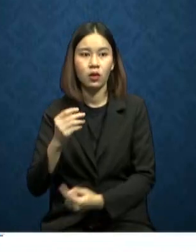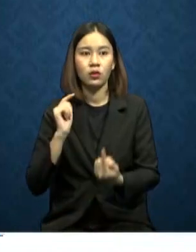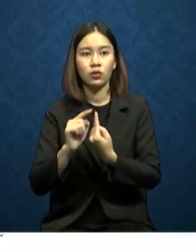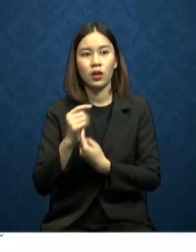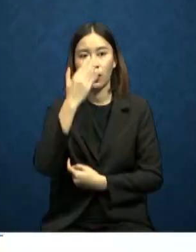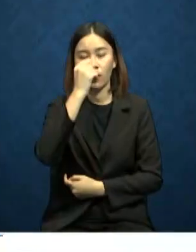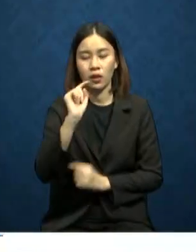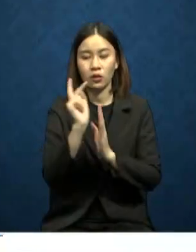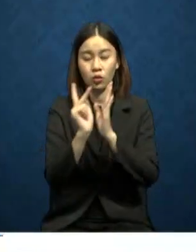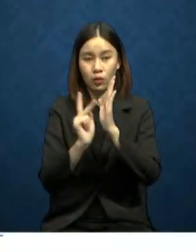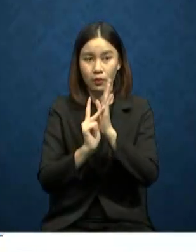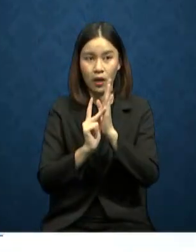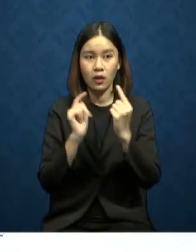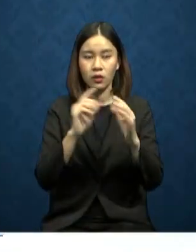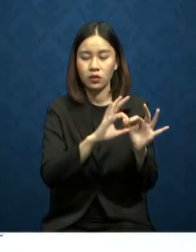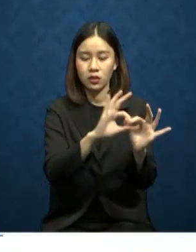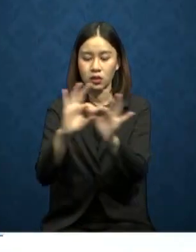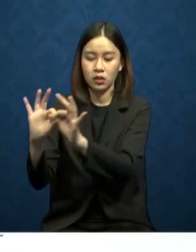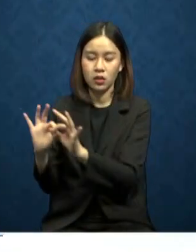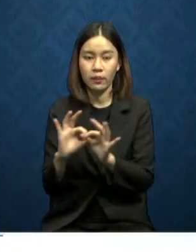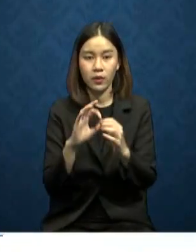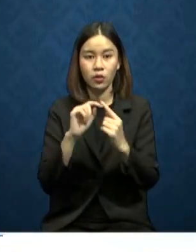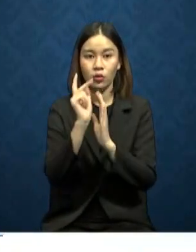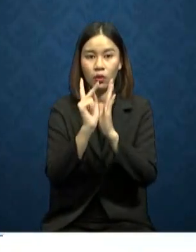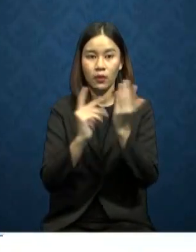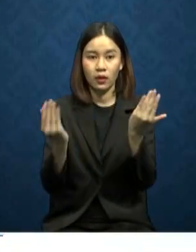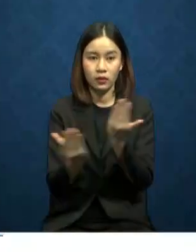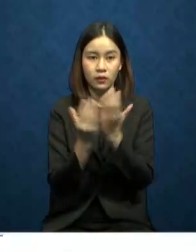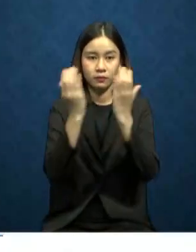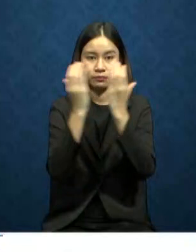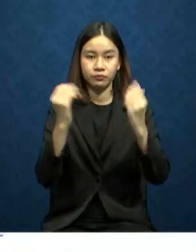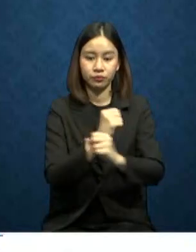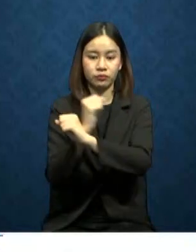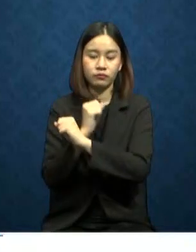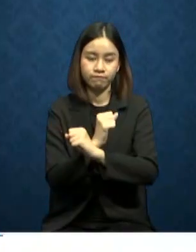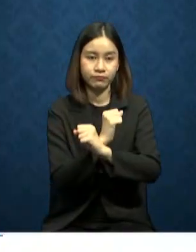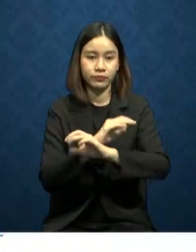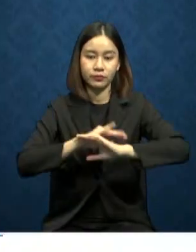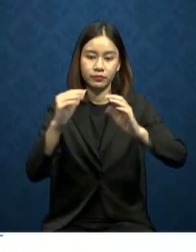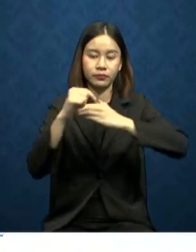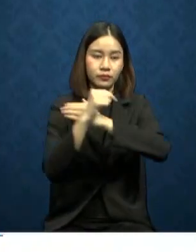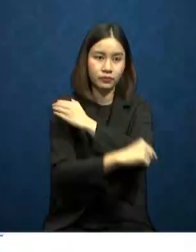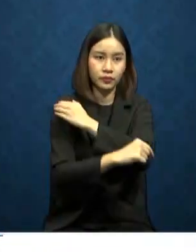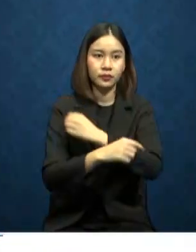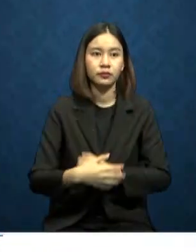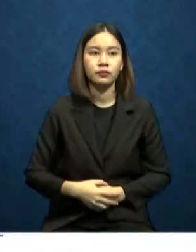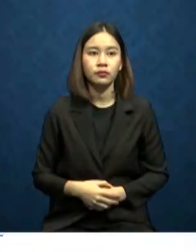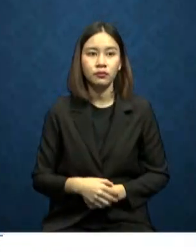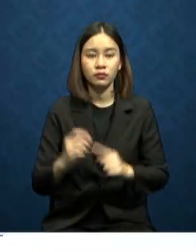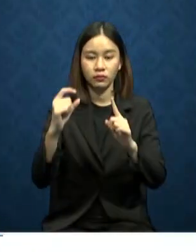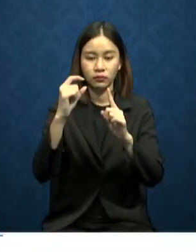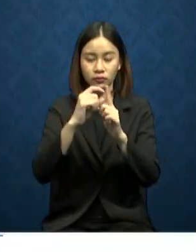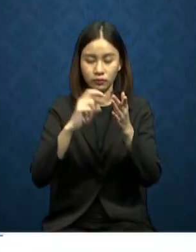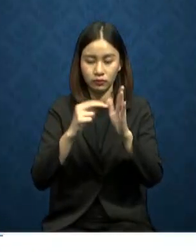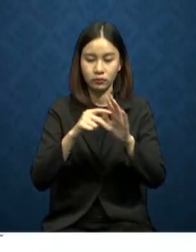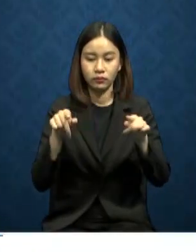จากว่าเป็นกฎหมายที่ล้อต่อกันมาจากตัวกฎหมายประกอบรัฐธรรมนูญว่าด้วยการป้องกันรับปราปราการลิตตัวนิยามเองอย่าง